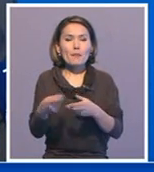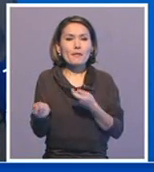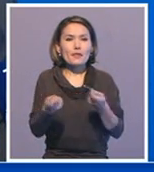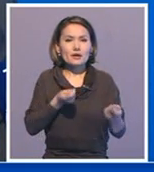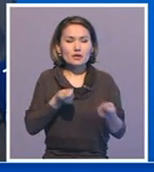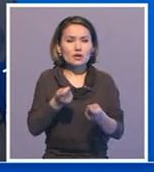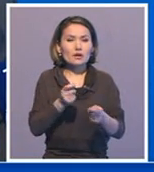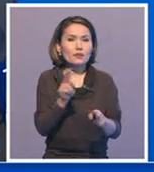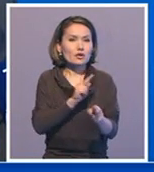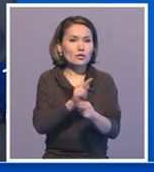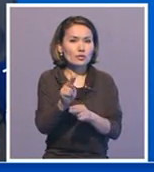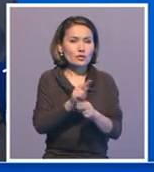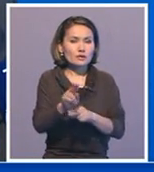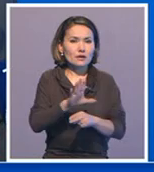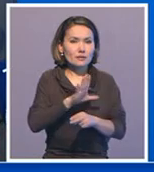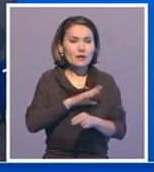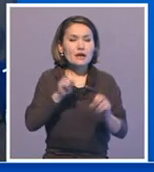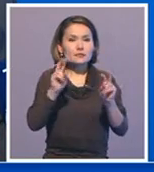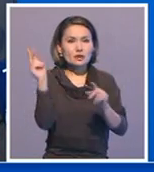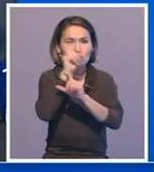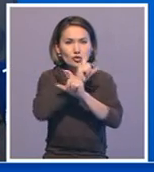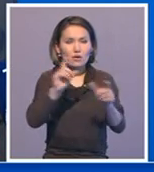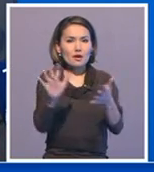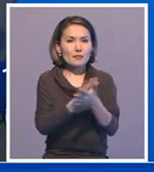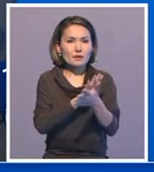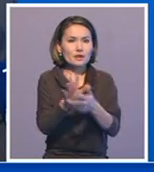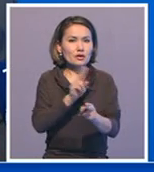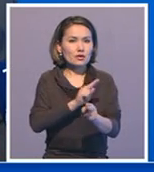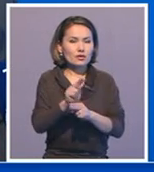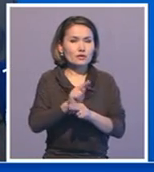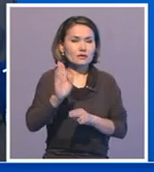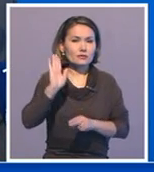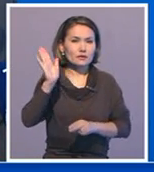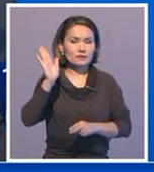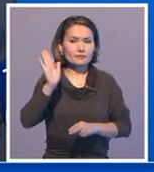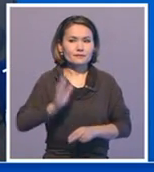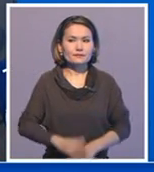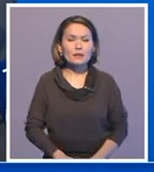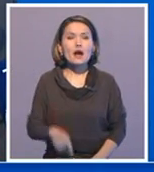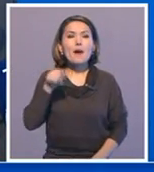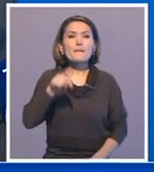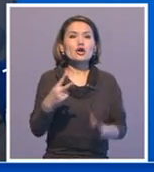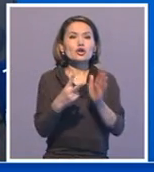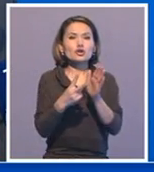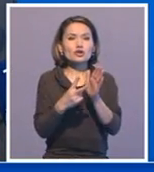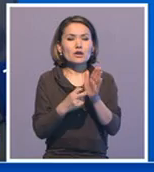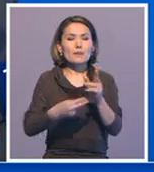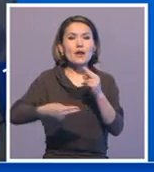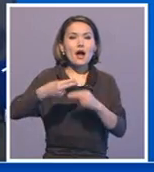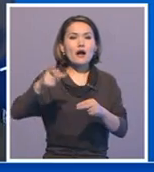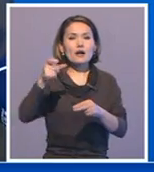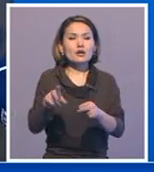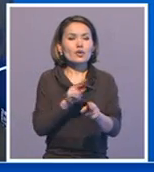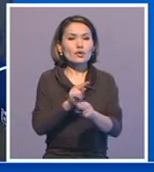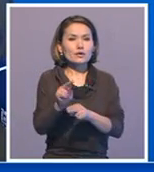топ менеджерлер оқудан өтті. Іскерлік байланыстар жобасының шеңберінде 1700-ге жуық кәсіпкерлер